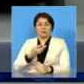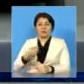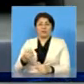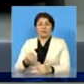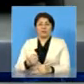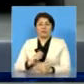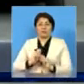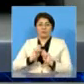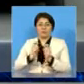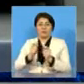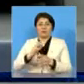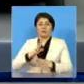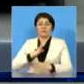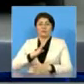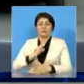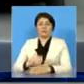бұйырып отыр.